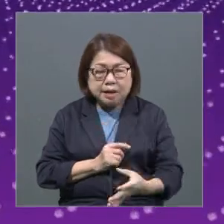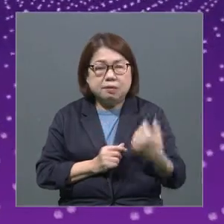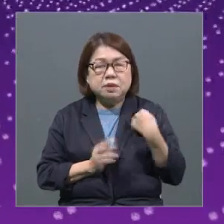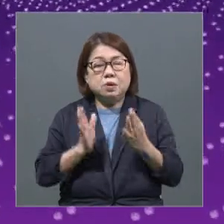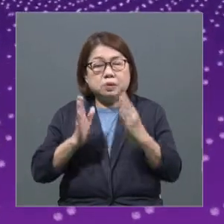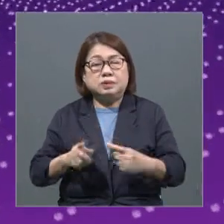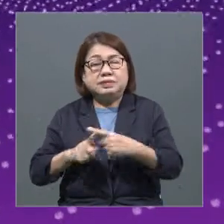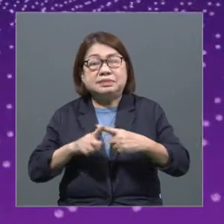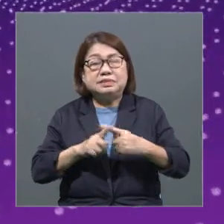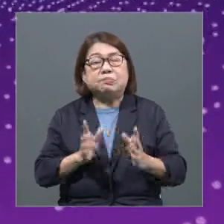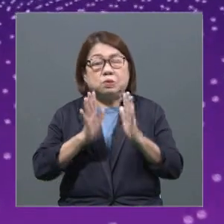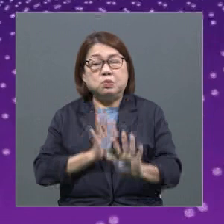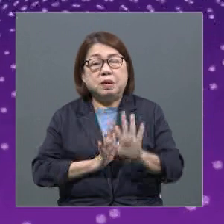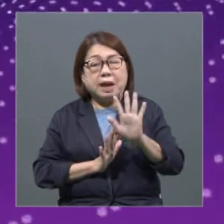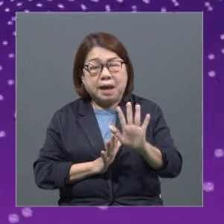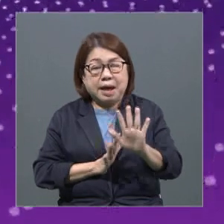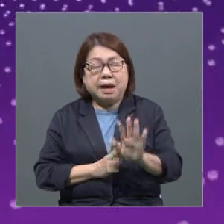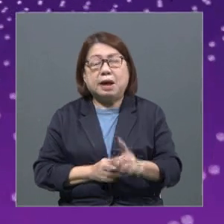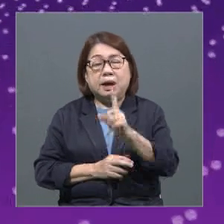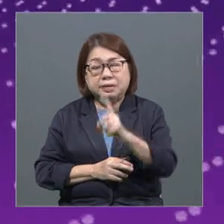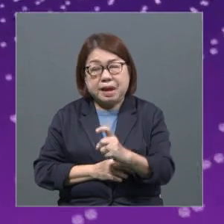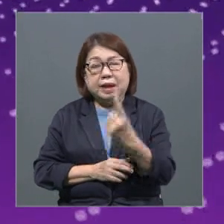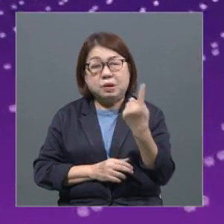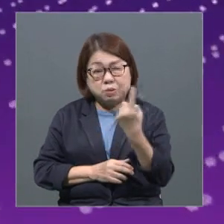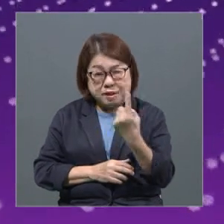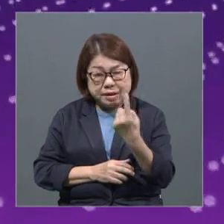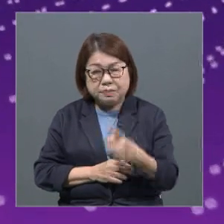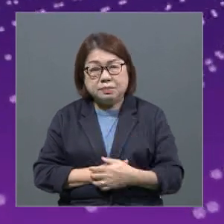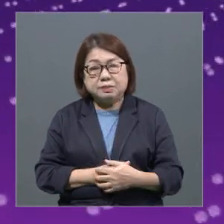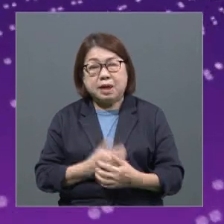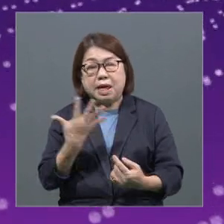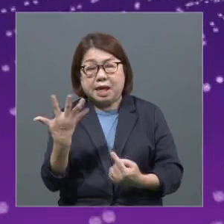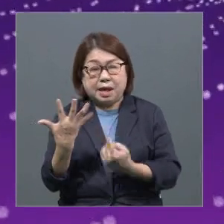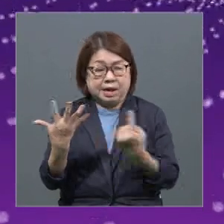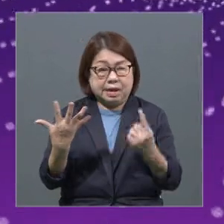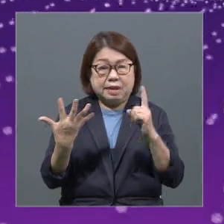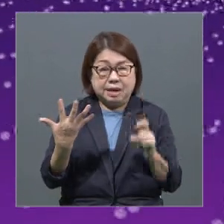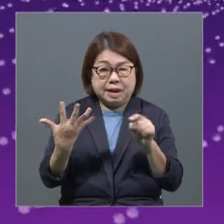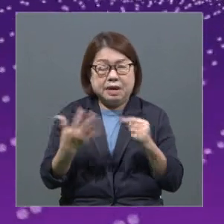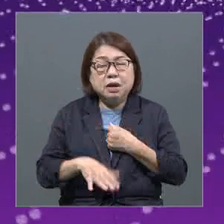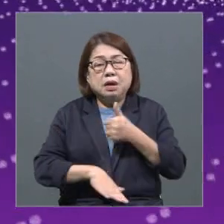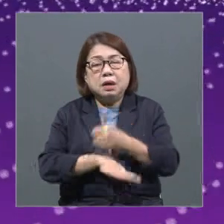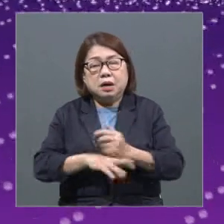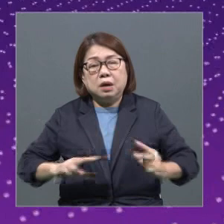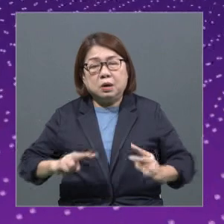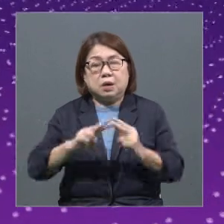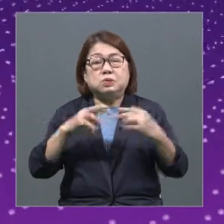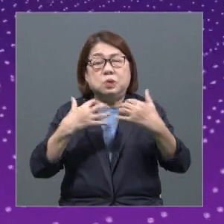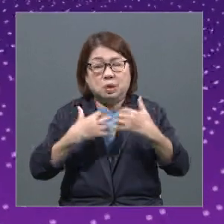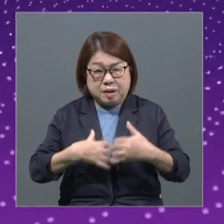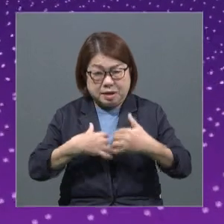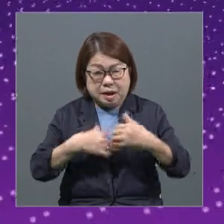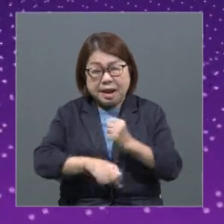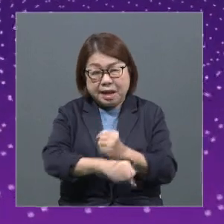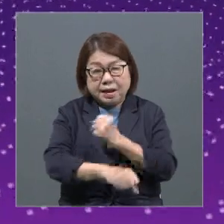บาดเจ็บเนี่ย 5คนด้วยกันแล้วก็เสียชีวิต1คนนะคะซึ่งทางรัฐมนตรีว่าการกระทรวงแรงงานคุณพิพัฒน์รัชกิจประการเองก็สั่ง